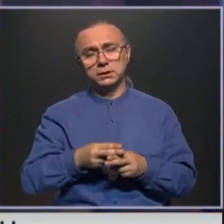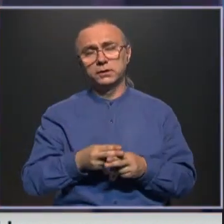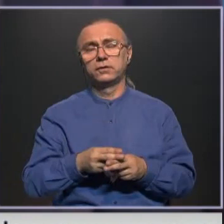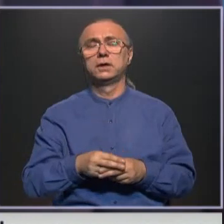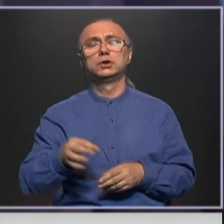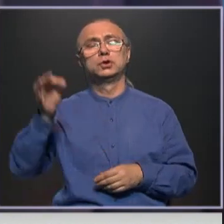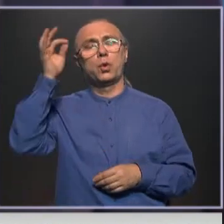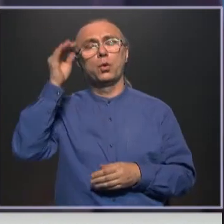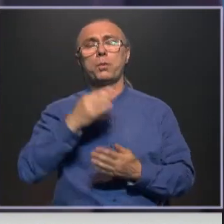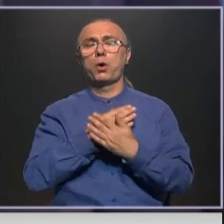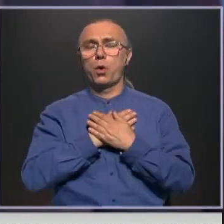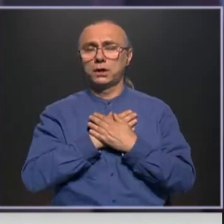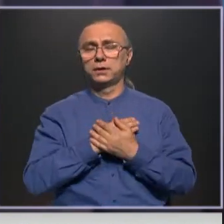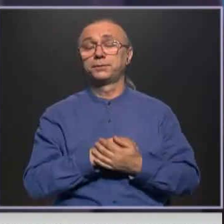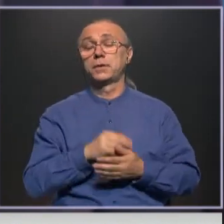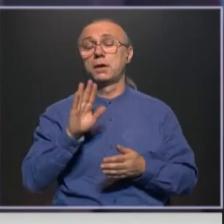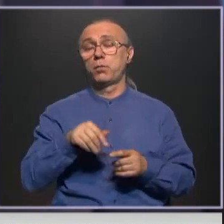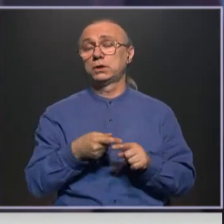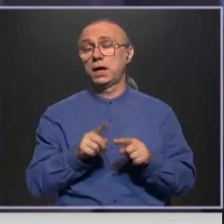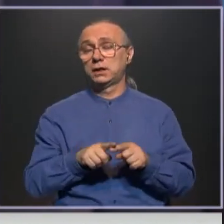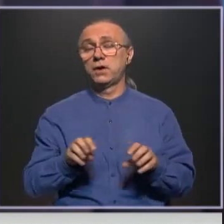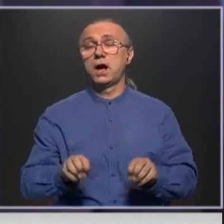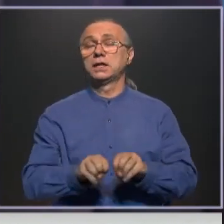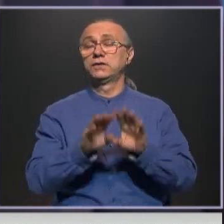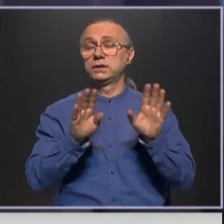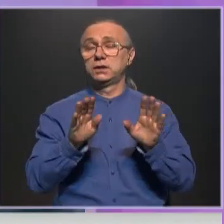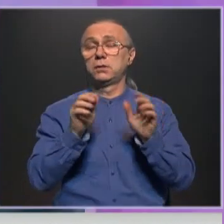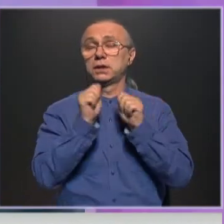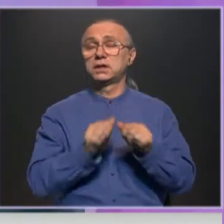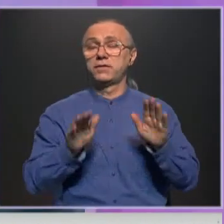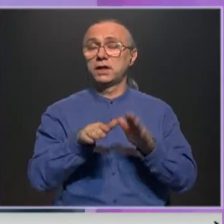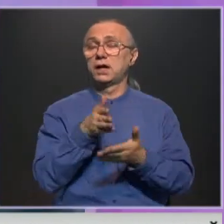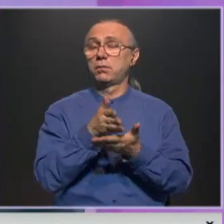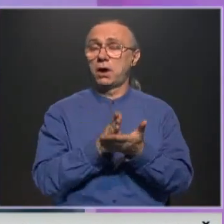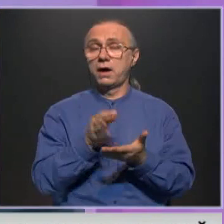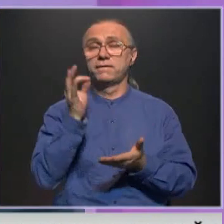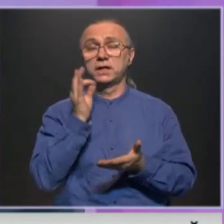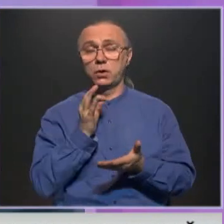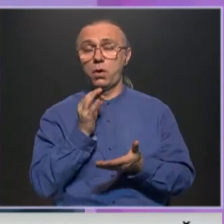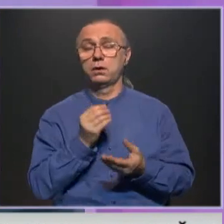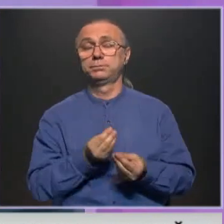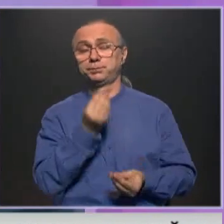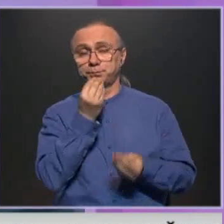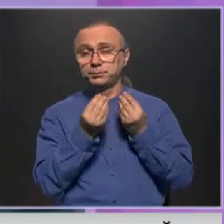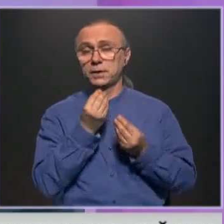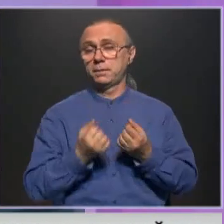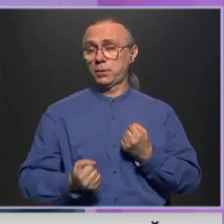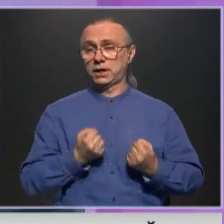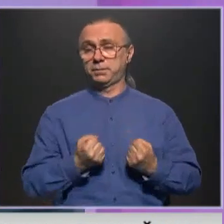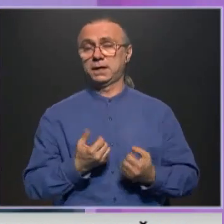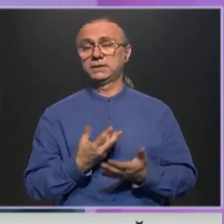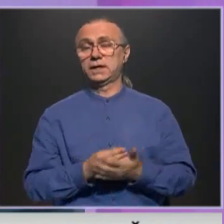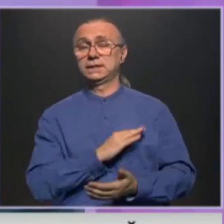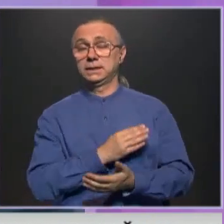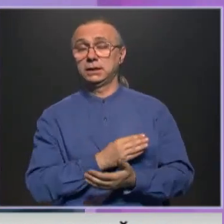помолились тоже. И взяли после этого, тоже осветили, благословили хлеба, вино и подкрепились. Подкрепили свои силы, чтобы